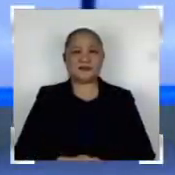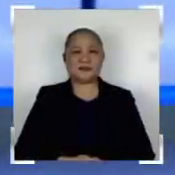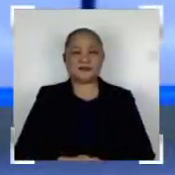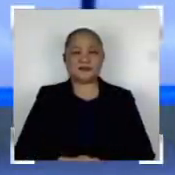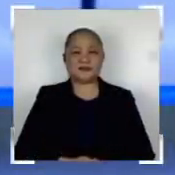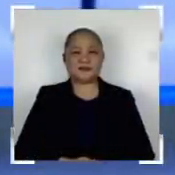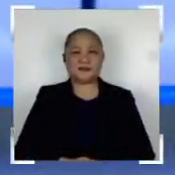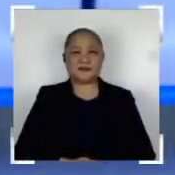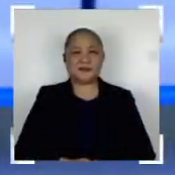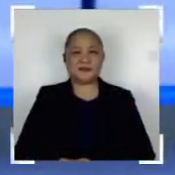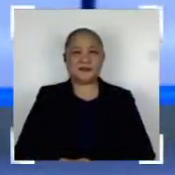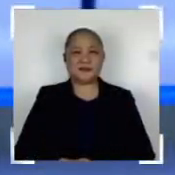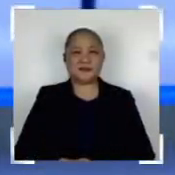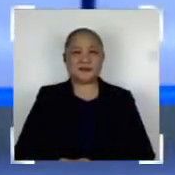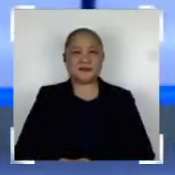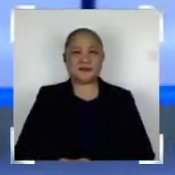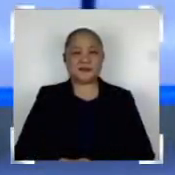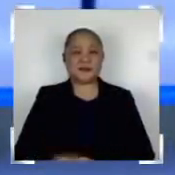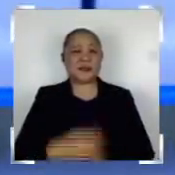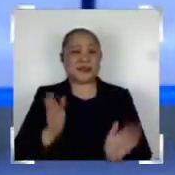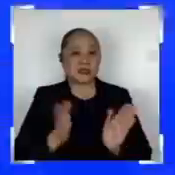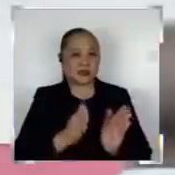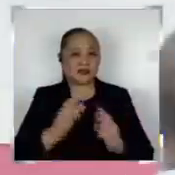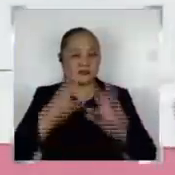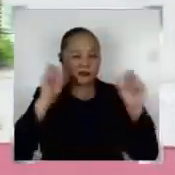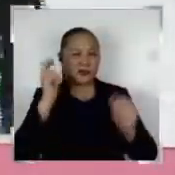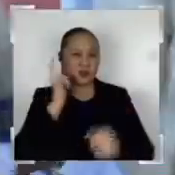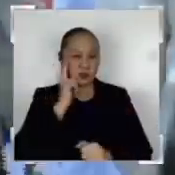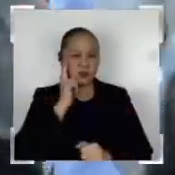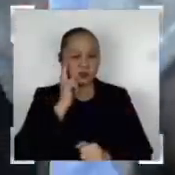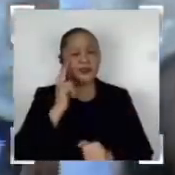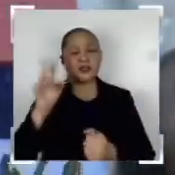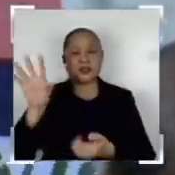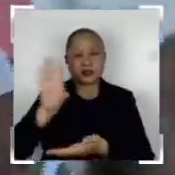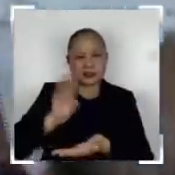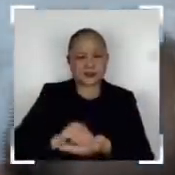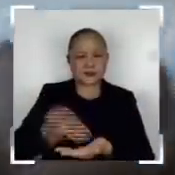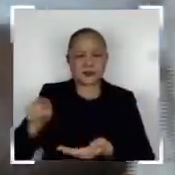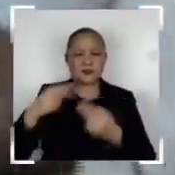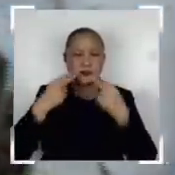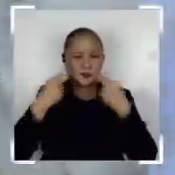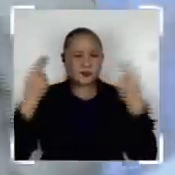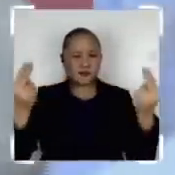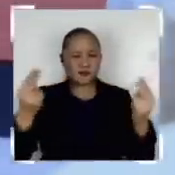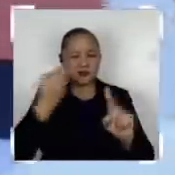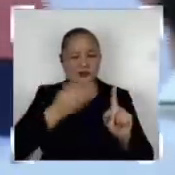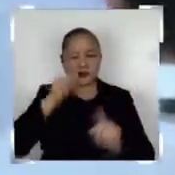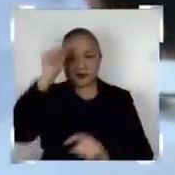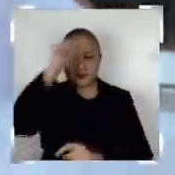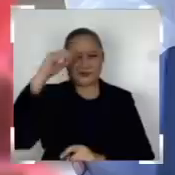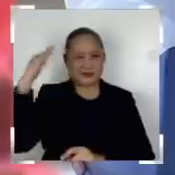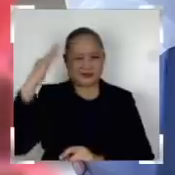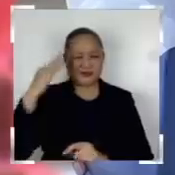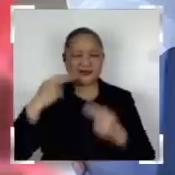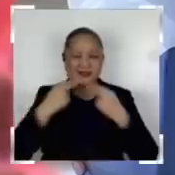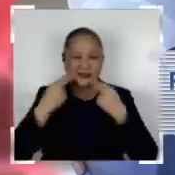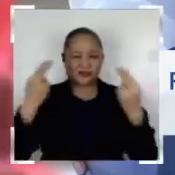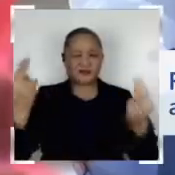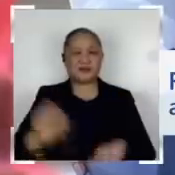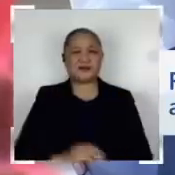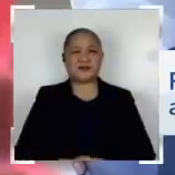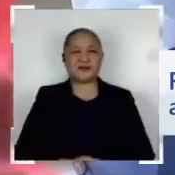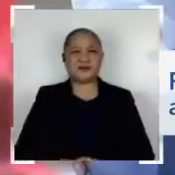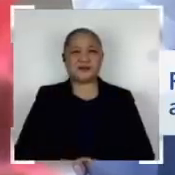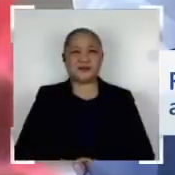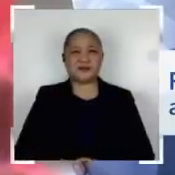Inikayad naman ni Pangulo Duterte ang mga Pilipino na tularan ang kabayanihan ni Gat Andres Bonifacio. I